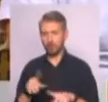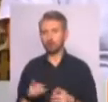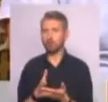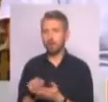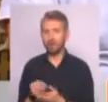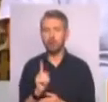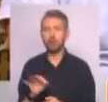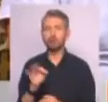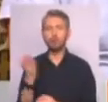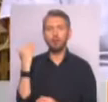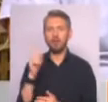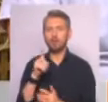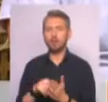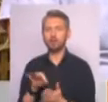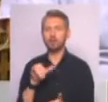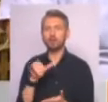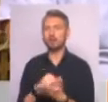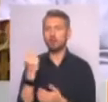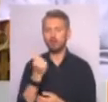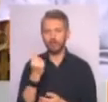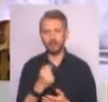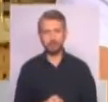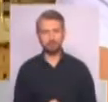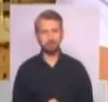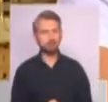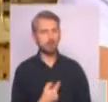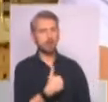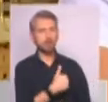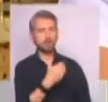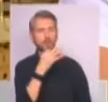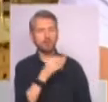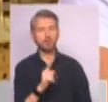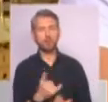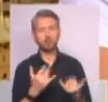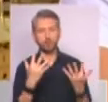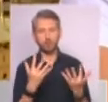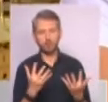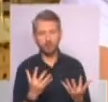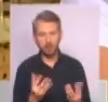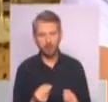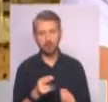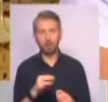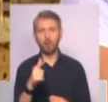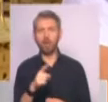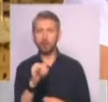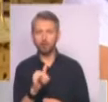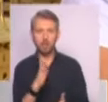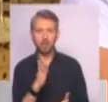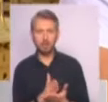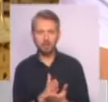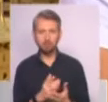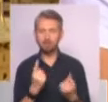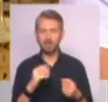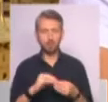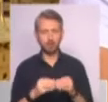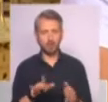Але щодо попереднього питання, щодо встановлення лічильника. Я хочу вам сказати, що на сьогоднішній по газу є велика проблема в